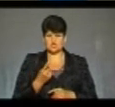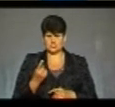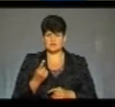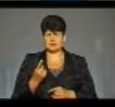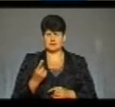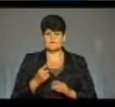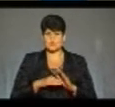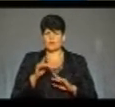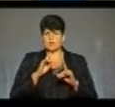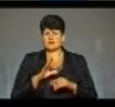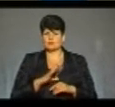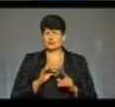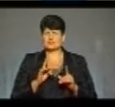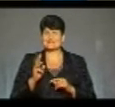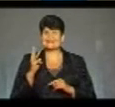каденції було всього